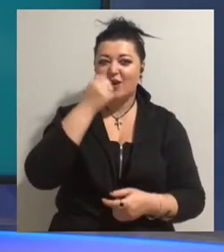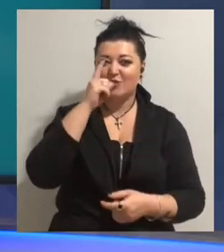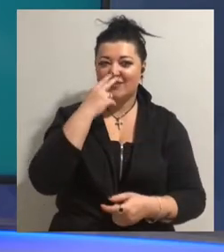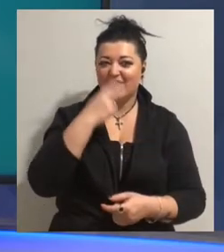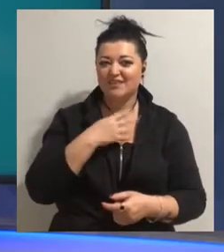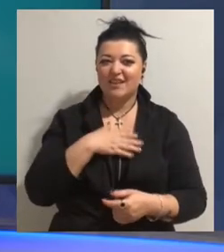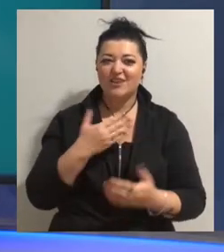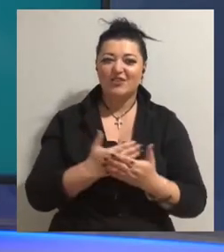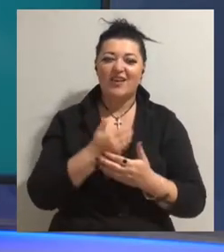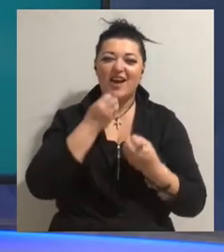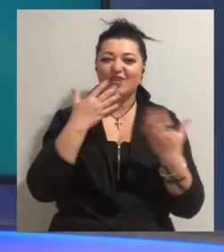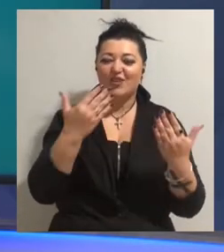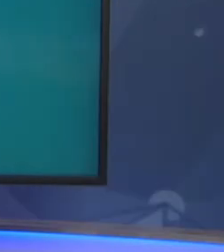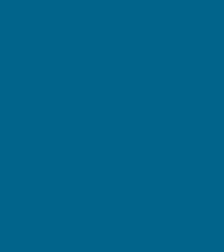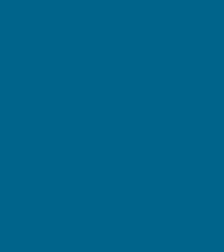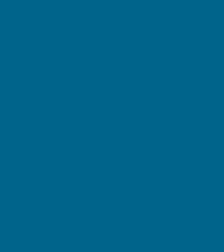новини і гарного вам вечора.